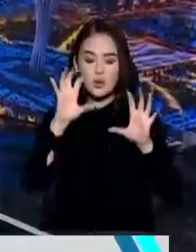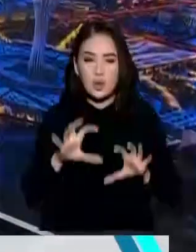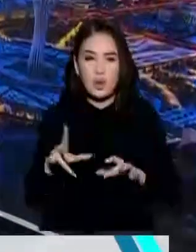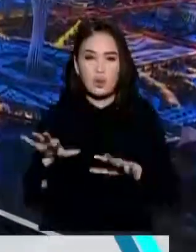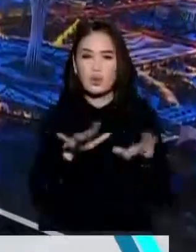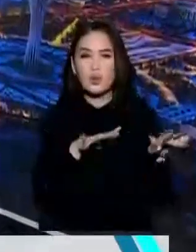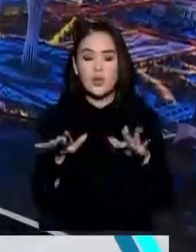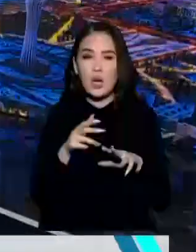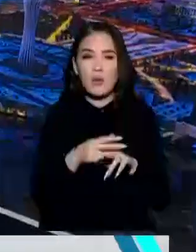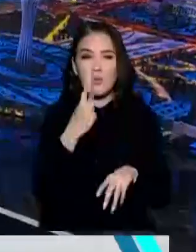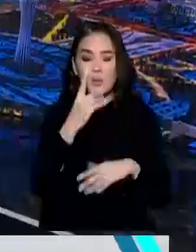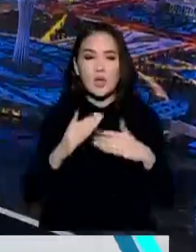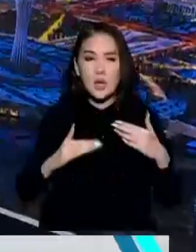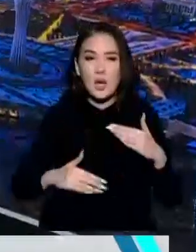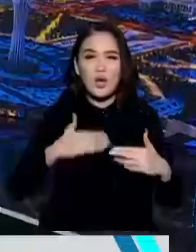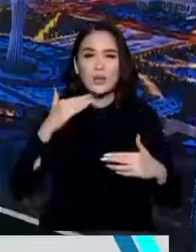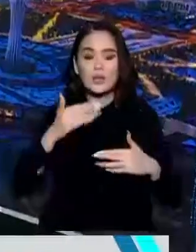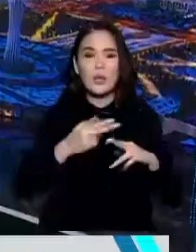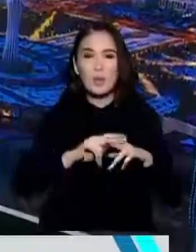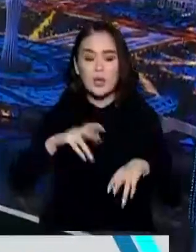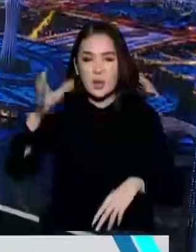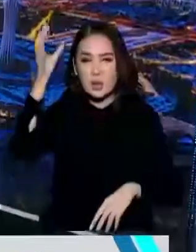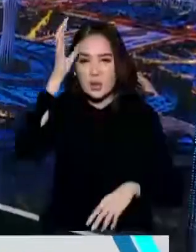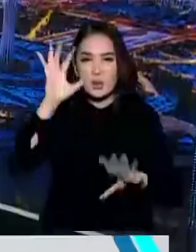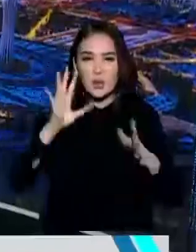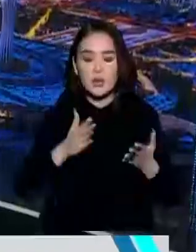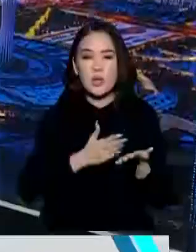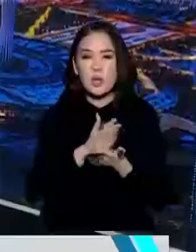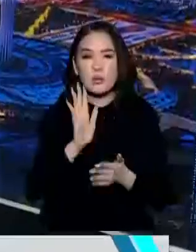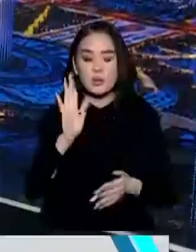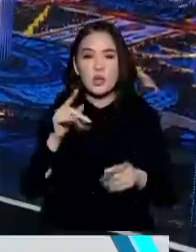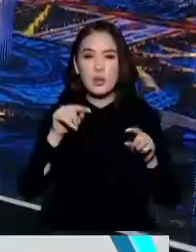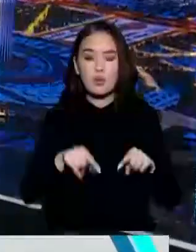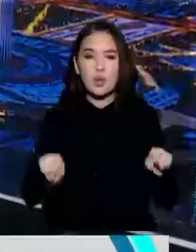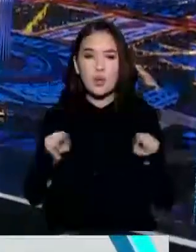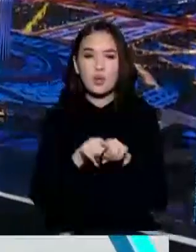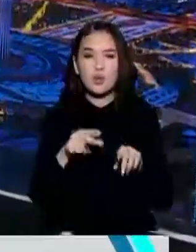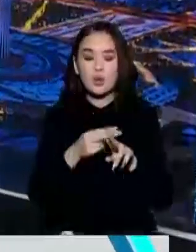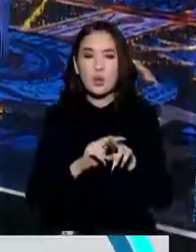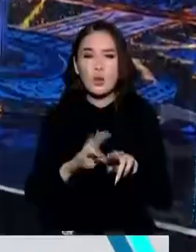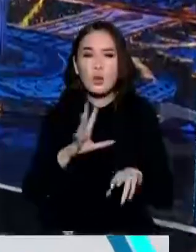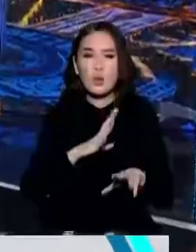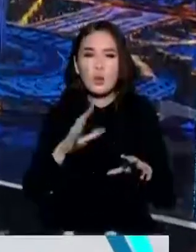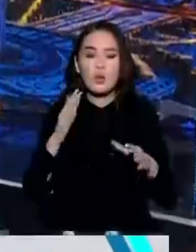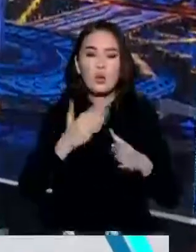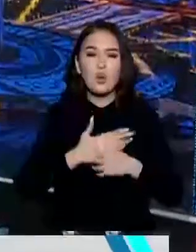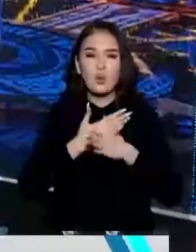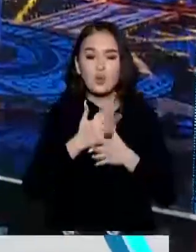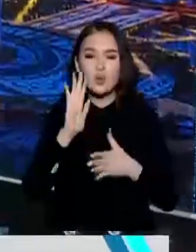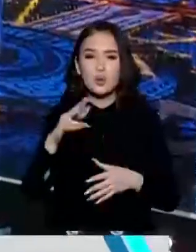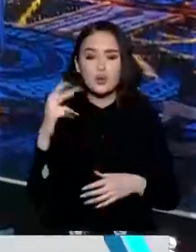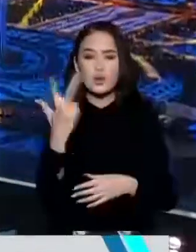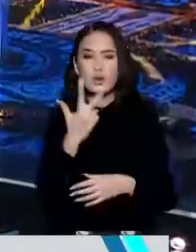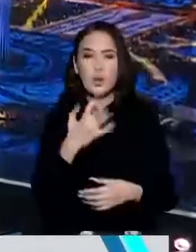айналыспа, бір қадам ғылымға атсаң, саған мына жақта мемлекет 10 адам көмек көрсөтөдү. Және де үшінші